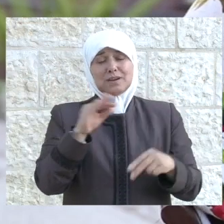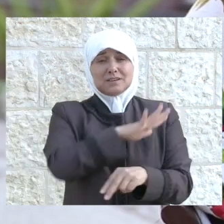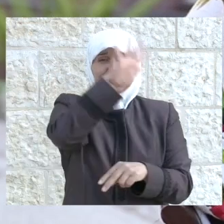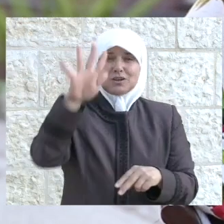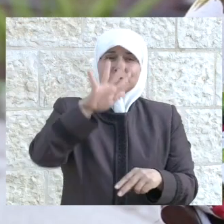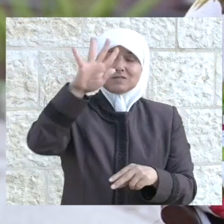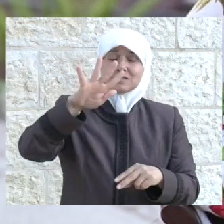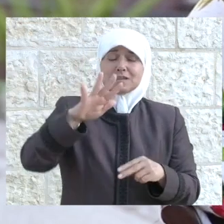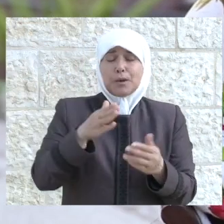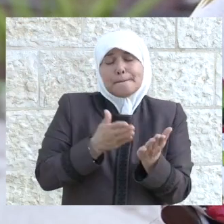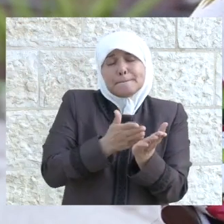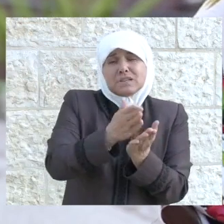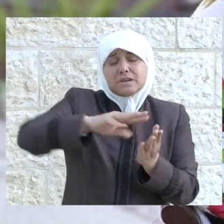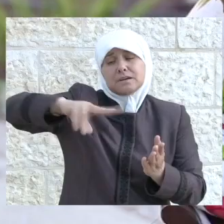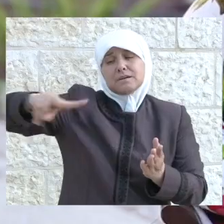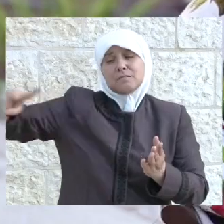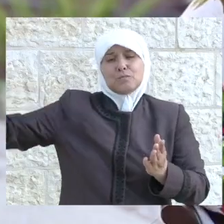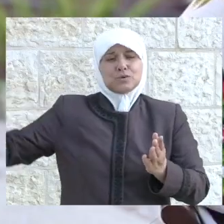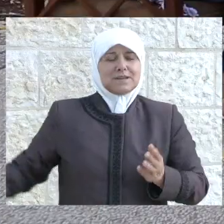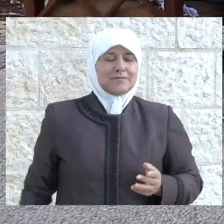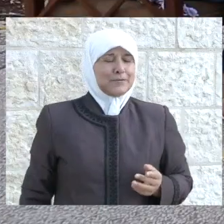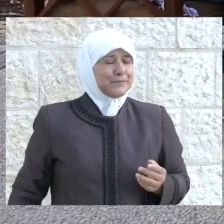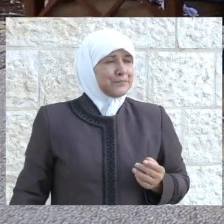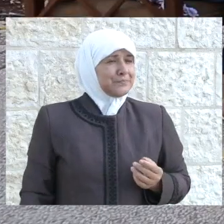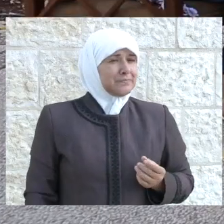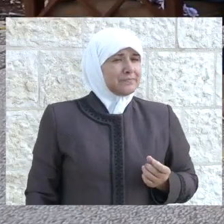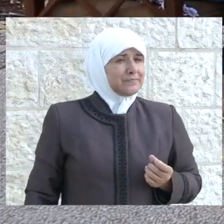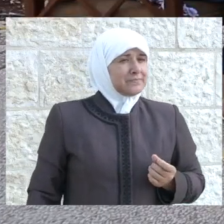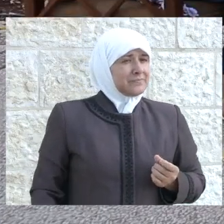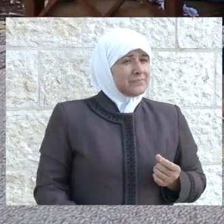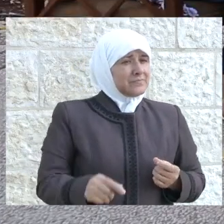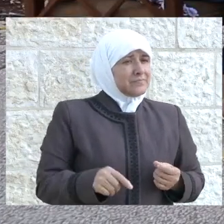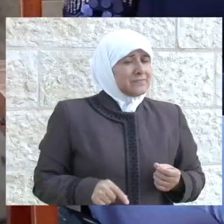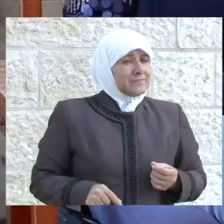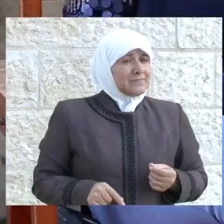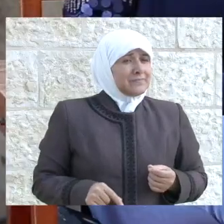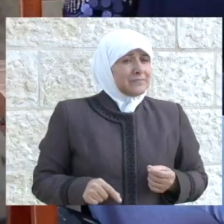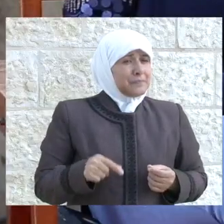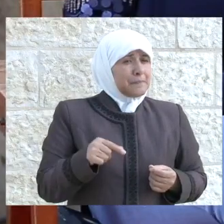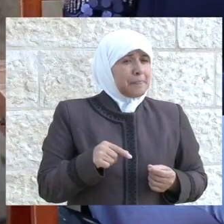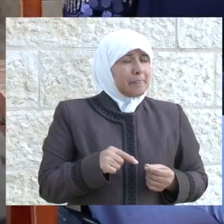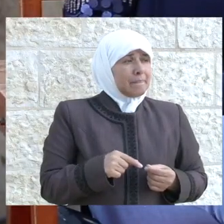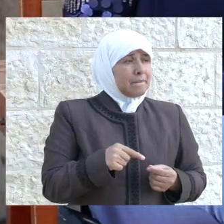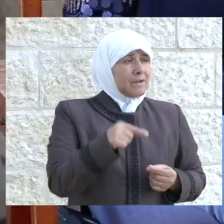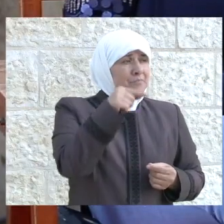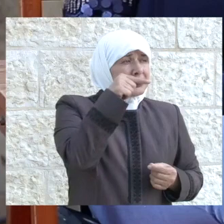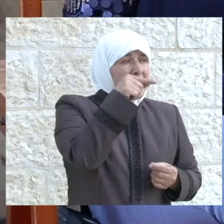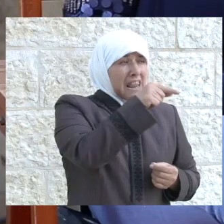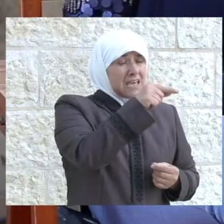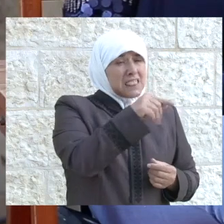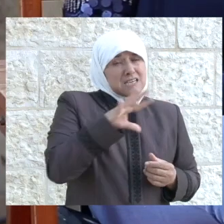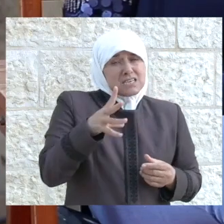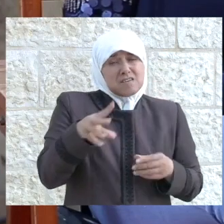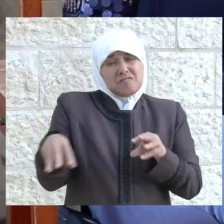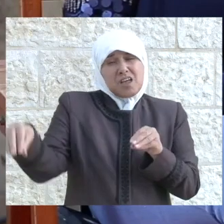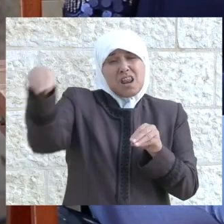جد بعطيني قوة عشان أكمل. طب إيش الآليات اللي استخدمت فيها عشان تحقق هذا الهدف وتنقل الإرادة عن